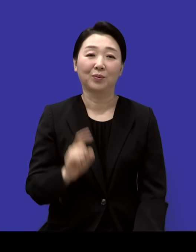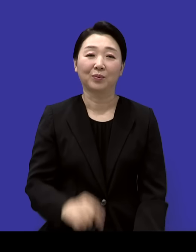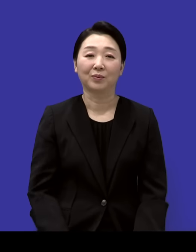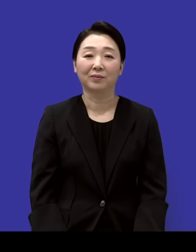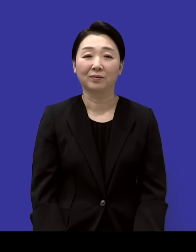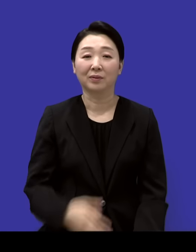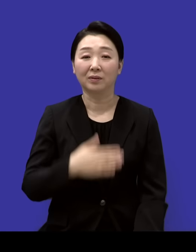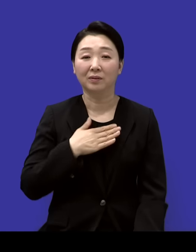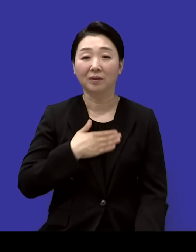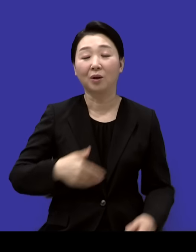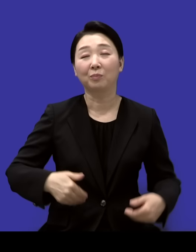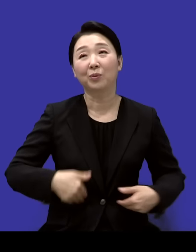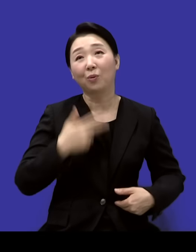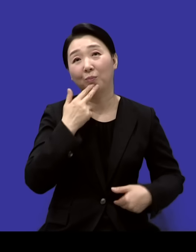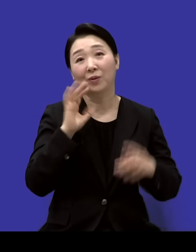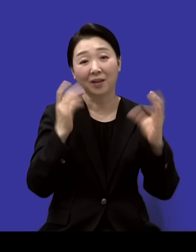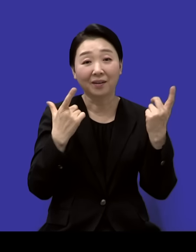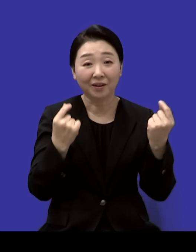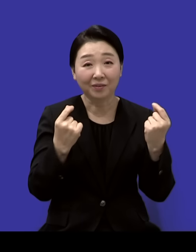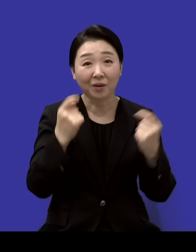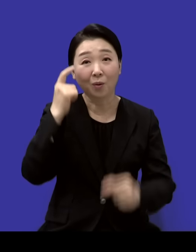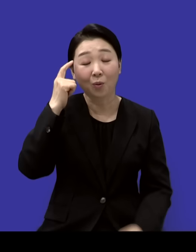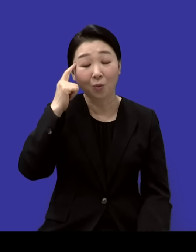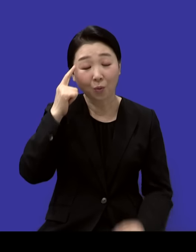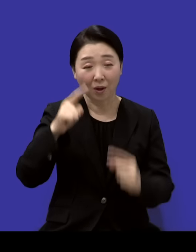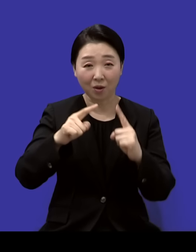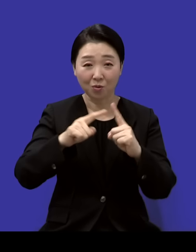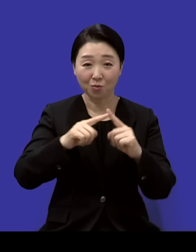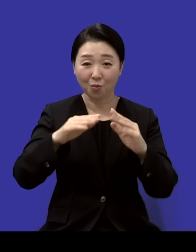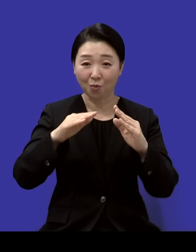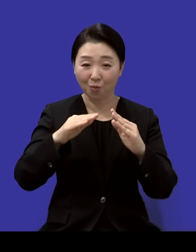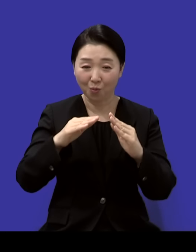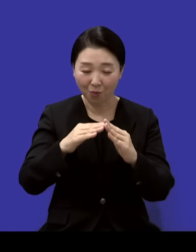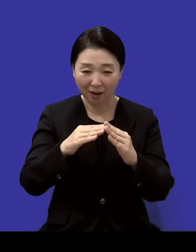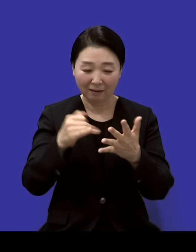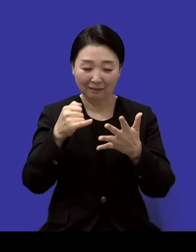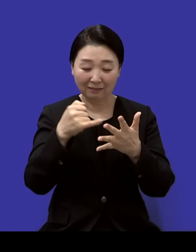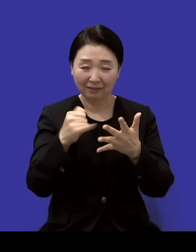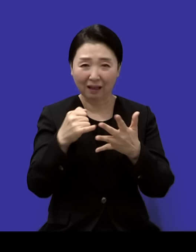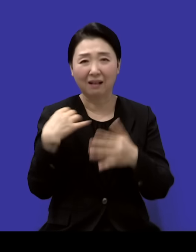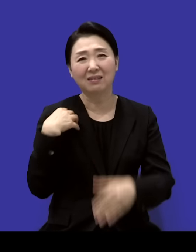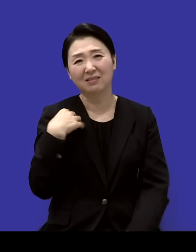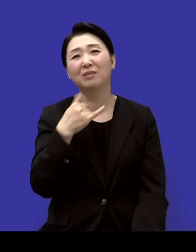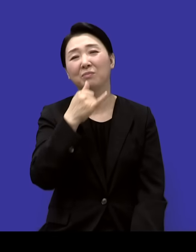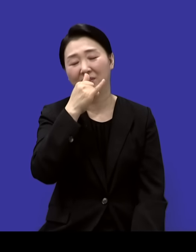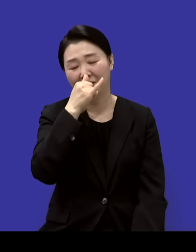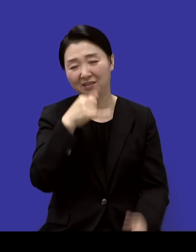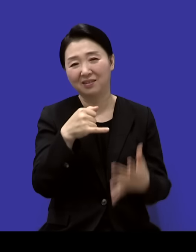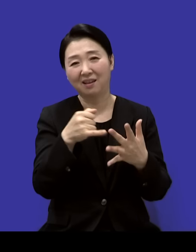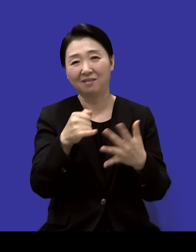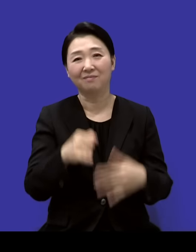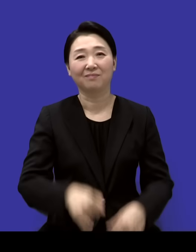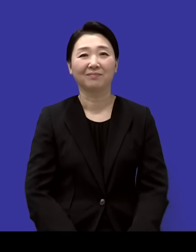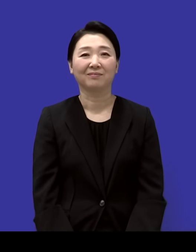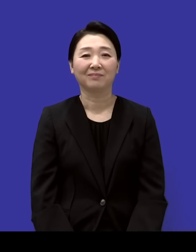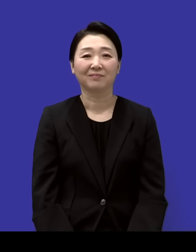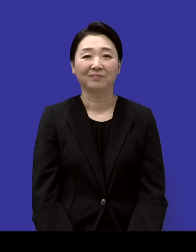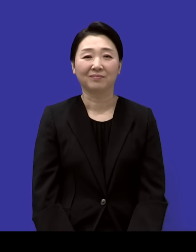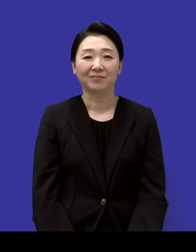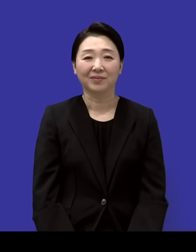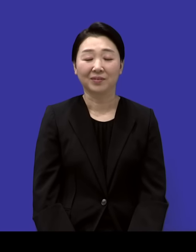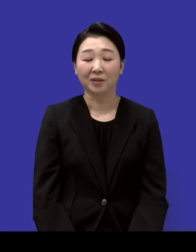필요하진 않은 아이였거든요. 네? 개척교회 셋째 딸 사실은 짐이 되는. 그렇죠. 예, 짐이 예. 되는 스타일이었던 거죠. 그러니까 예. 최대한